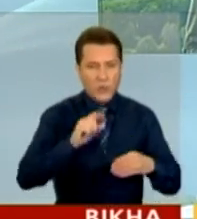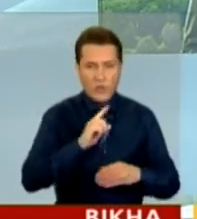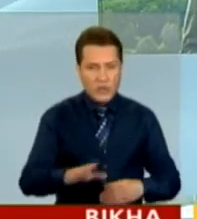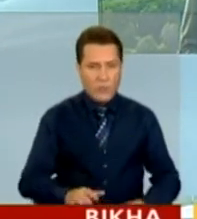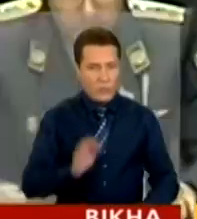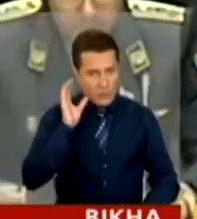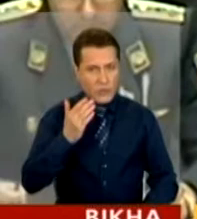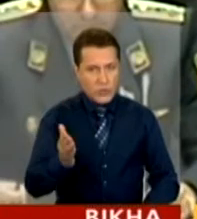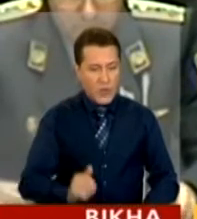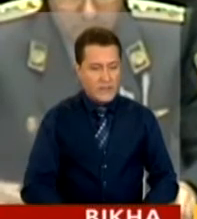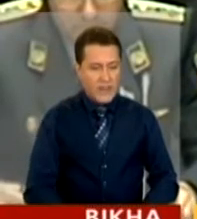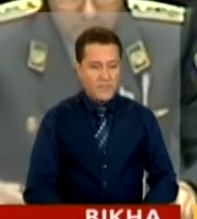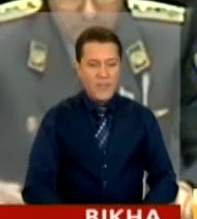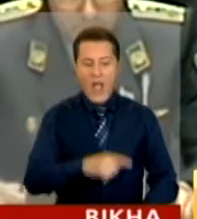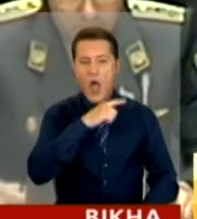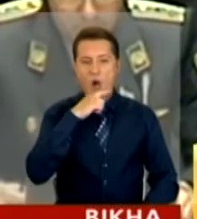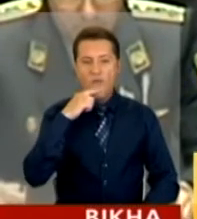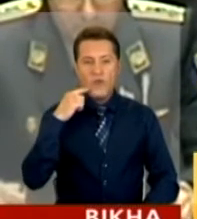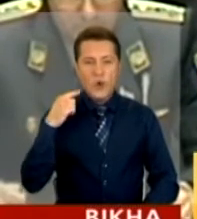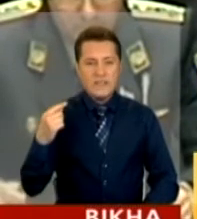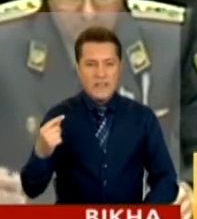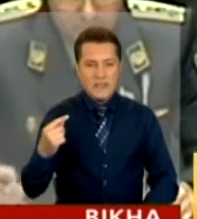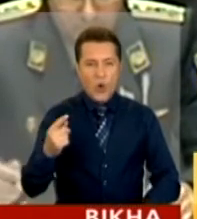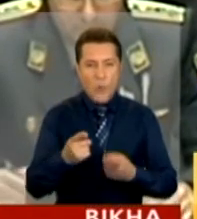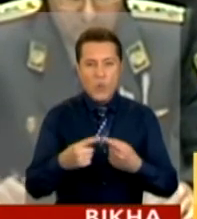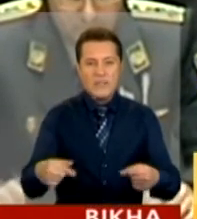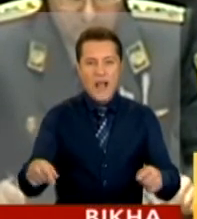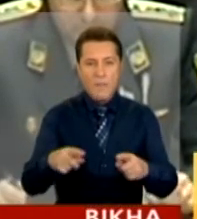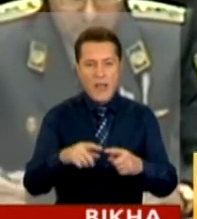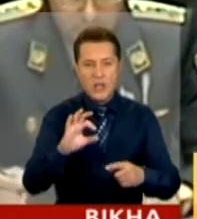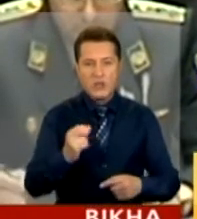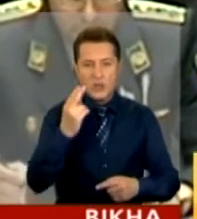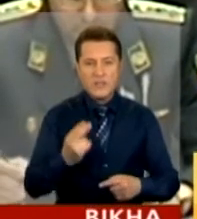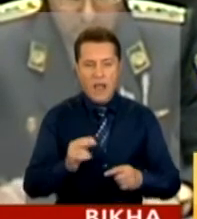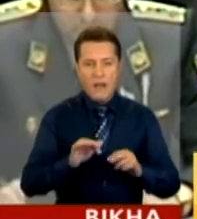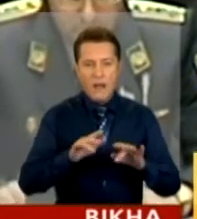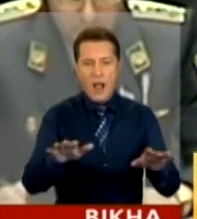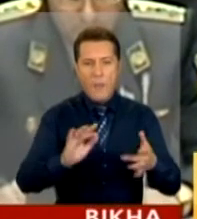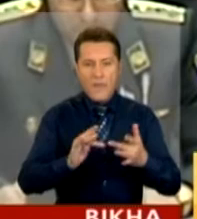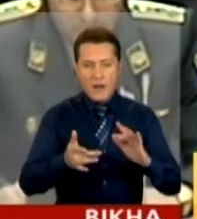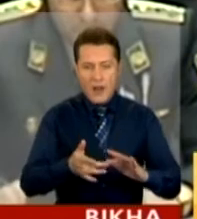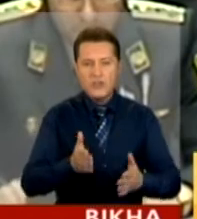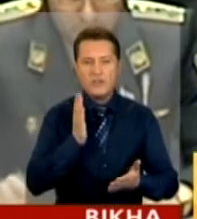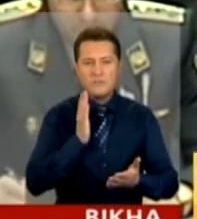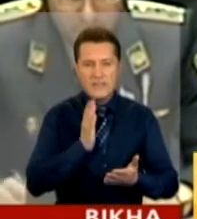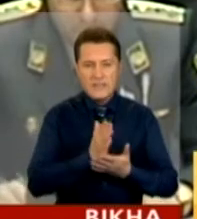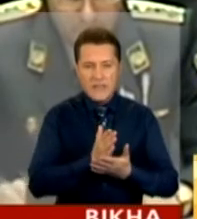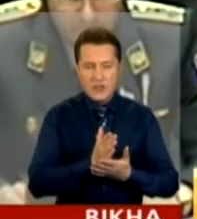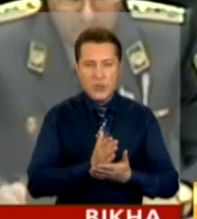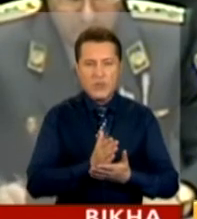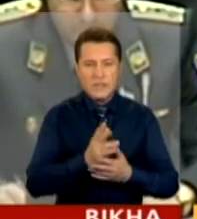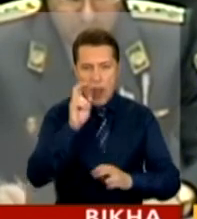чому. У російському сегменті соціальних мереж здійснюється